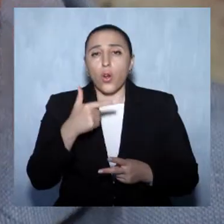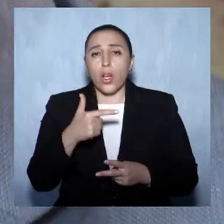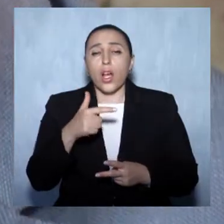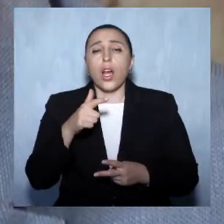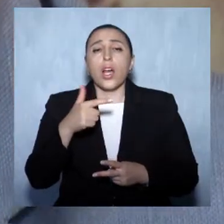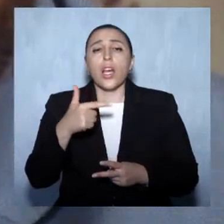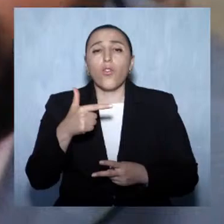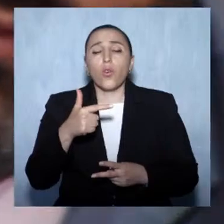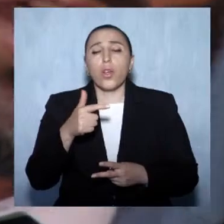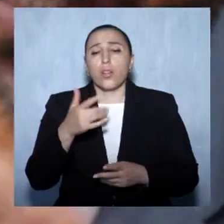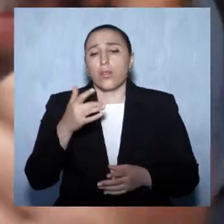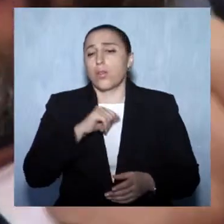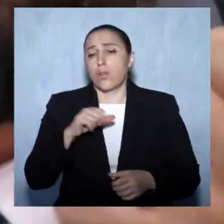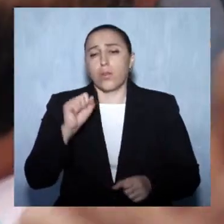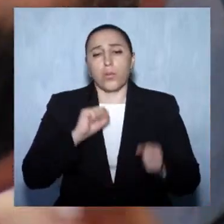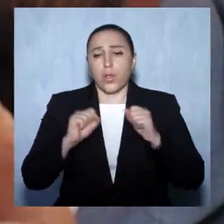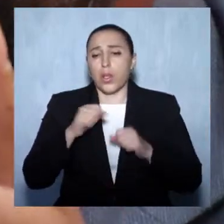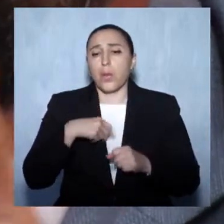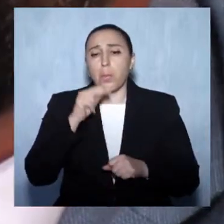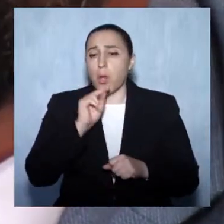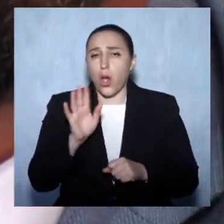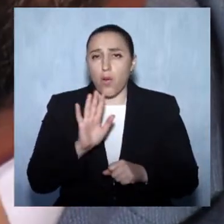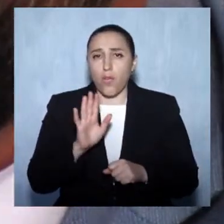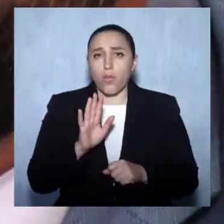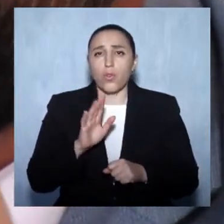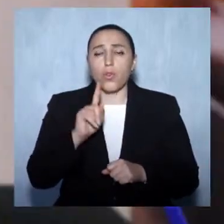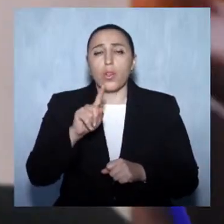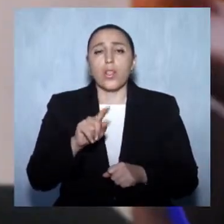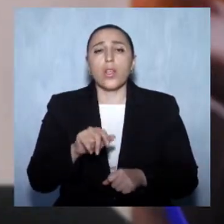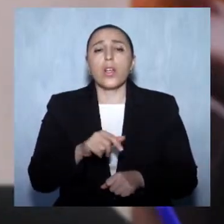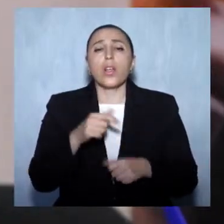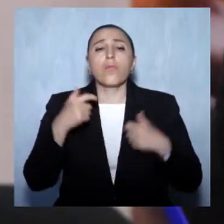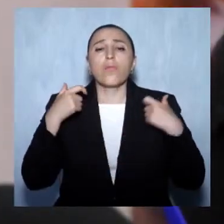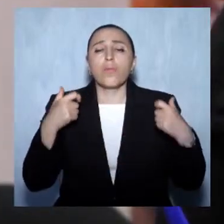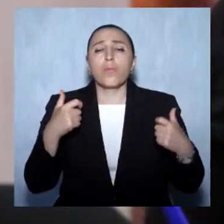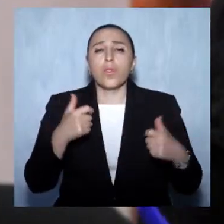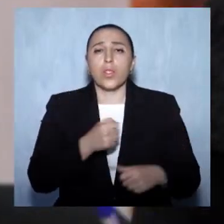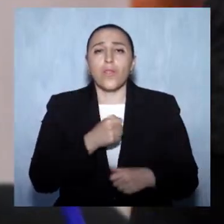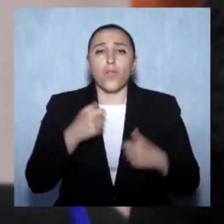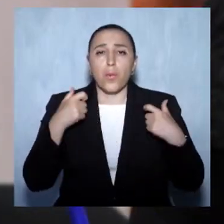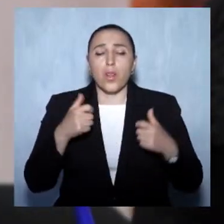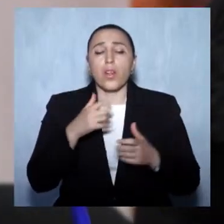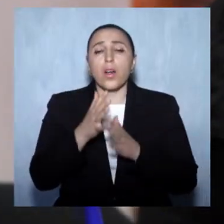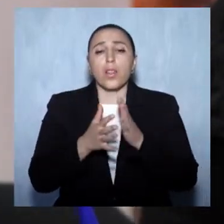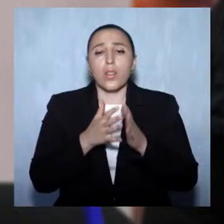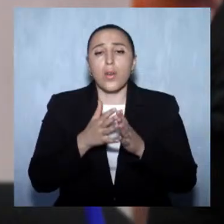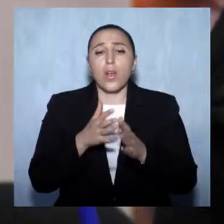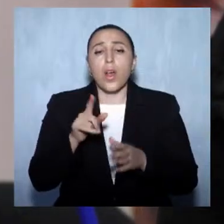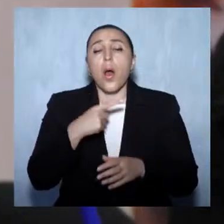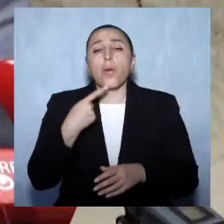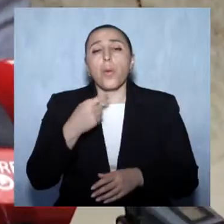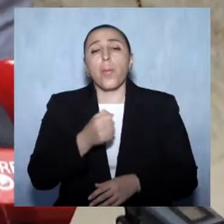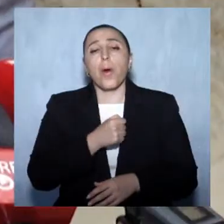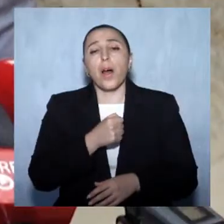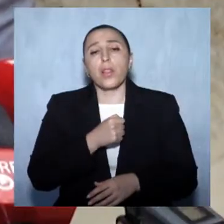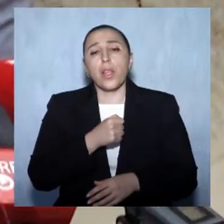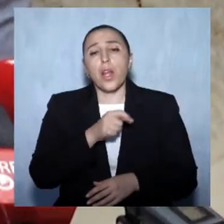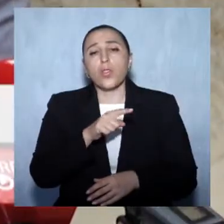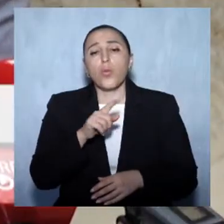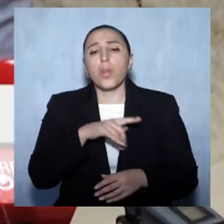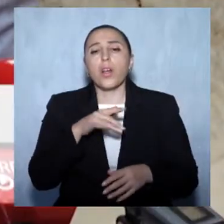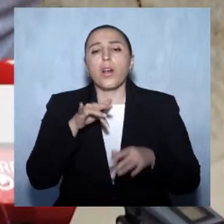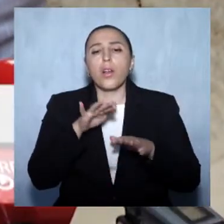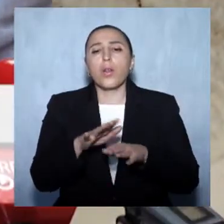ընդունում մեղադրանքը։ Զորամասերից մեկի հրետանային դիվիզիոնի շտաբի պետը մեղադրվում է պատերազմի ժամանակ դրսևորած անգործության համար։